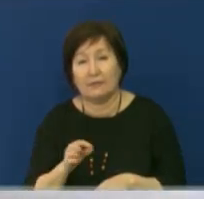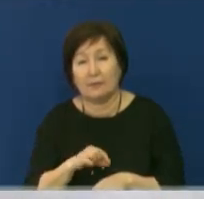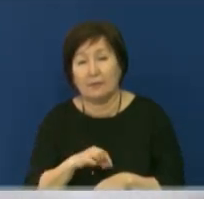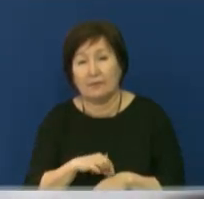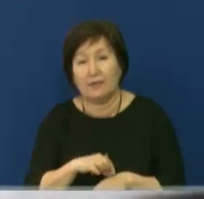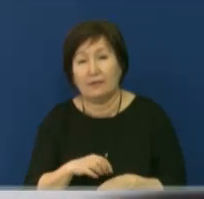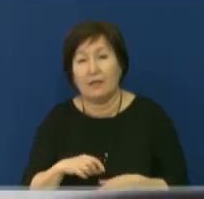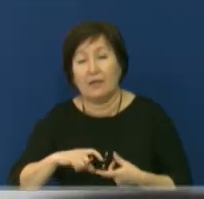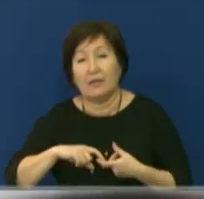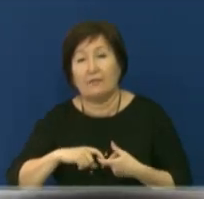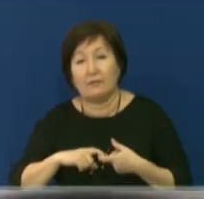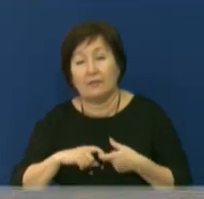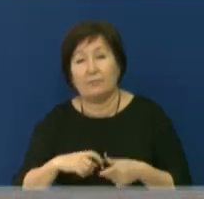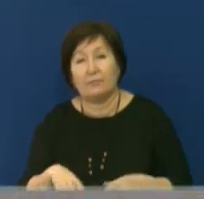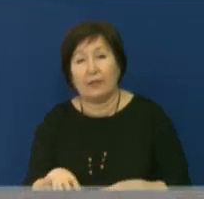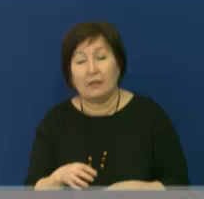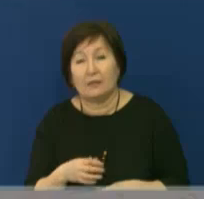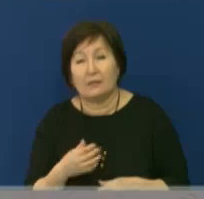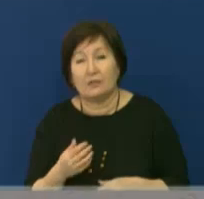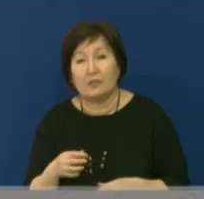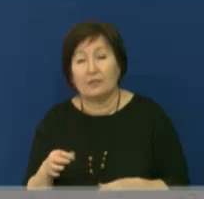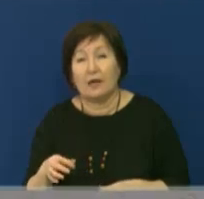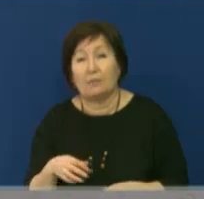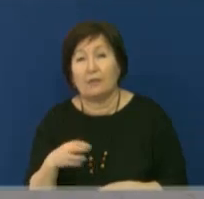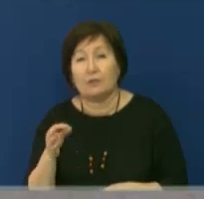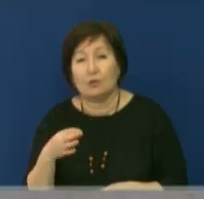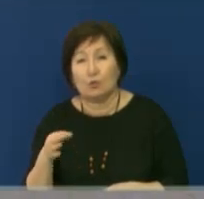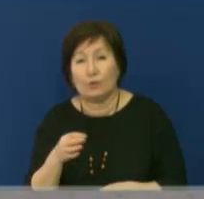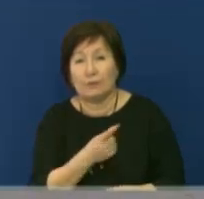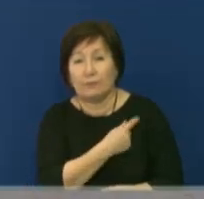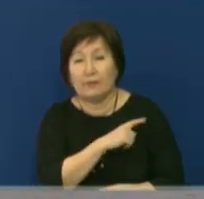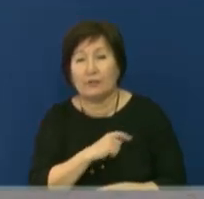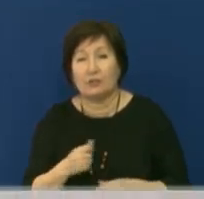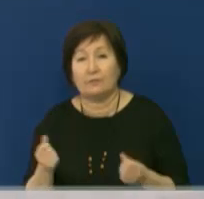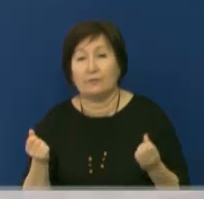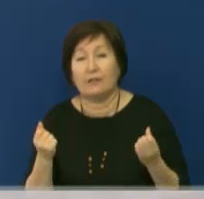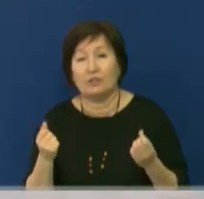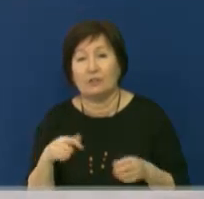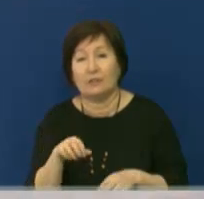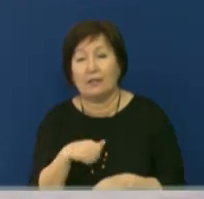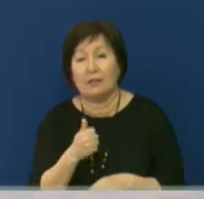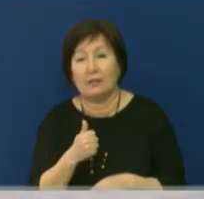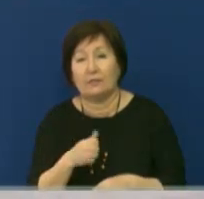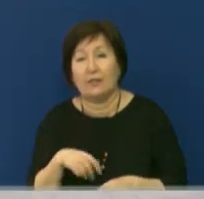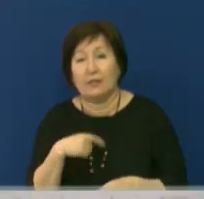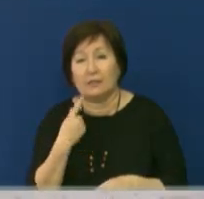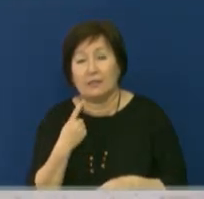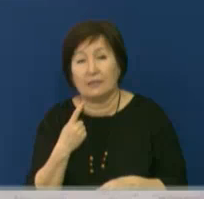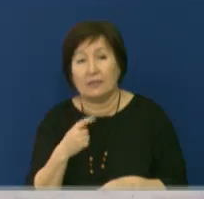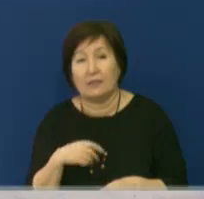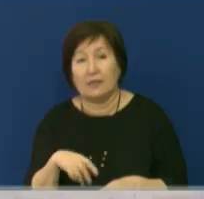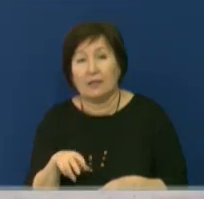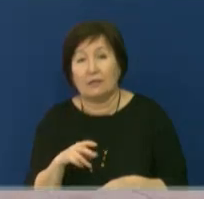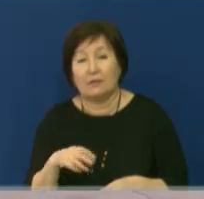0,985. Осы ретте Шығыс Қазақстан облысы санитарлық-эпидемиологиялық бақылау департаменті халықты карантин талаптары мен